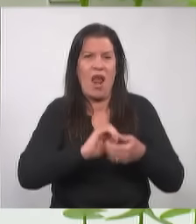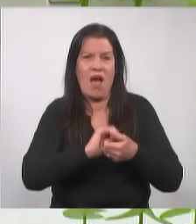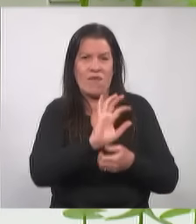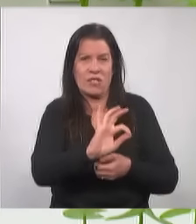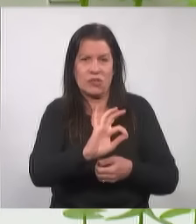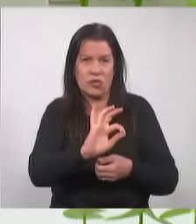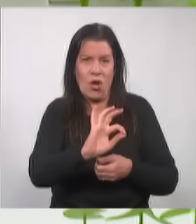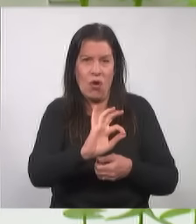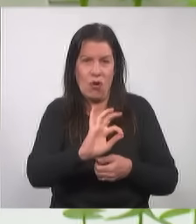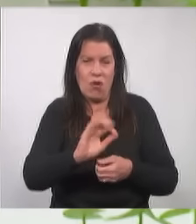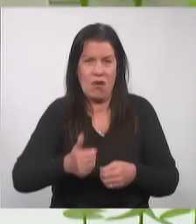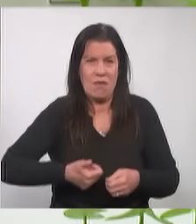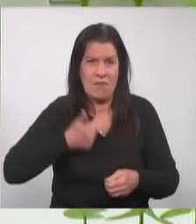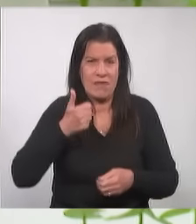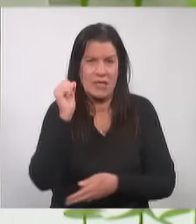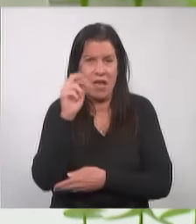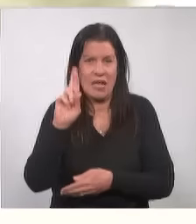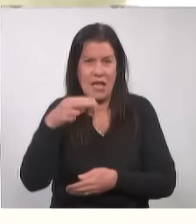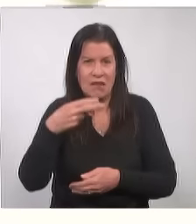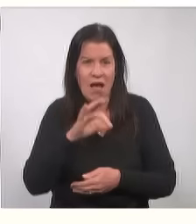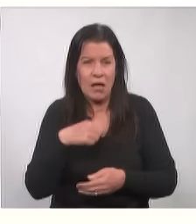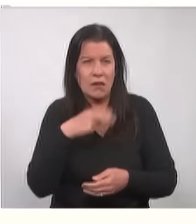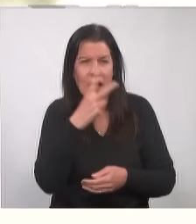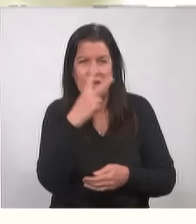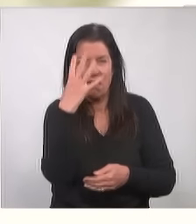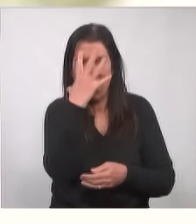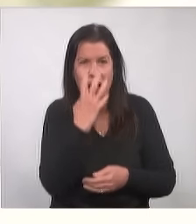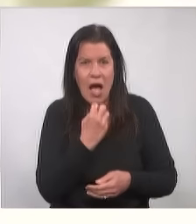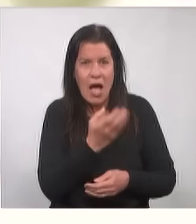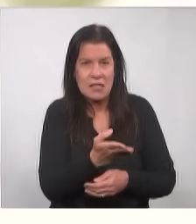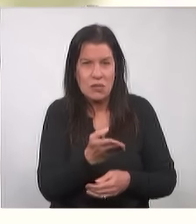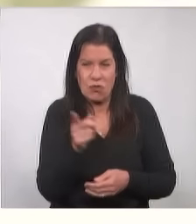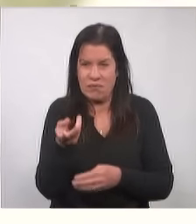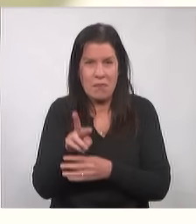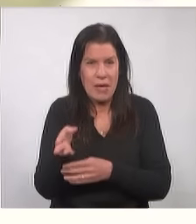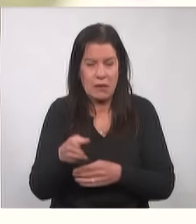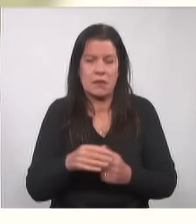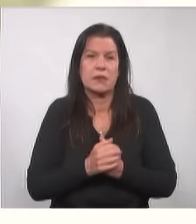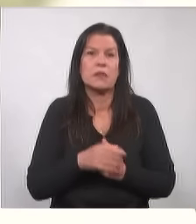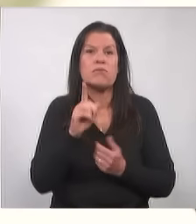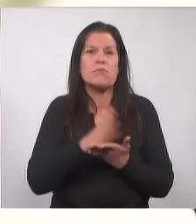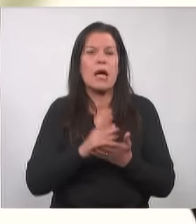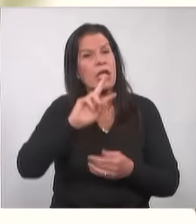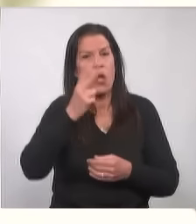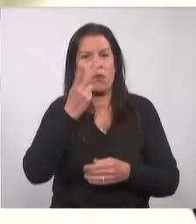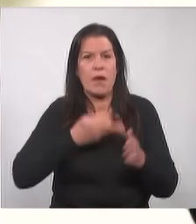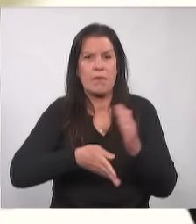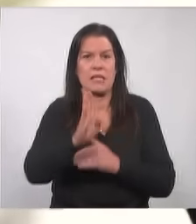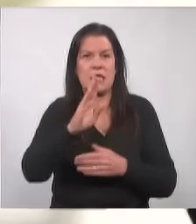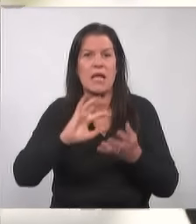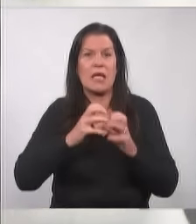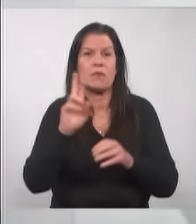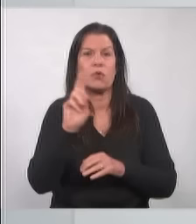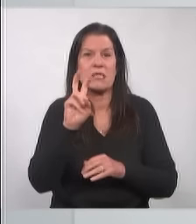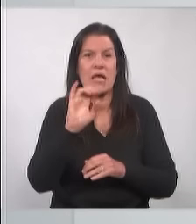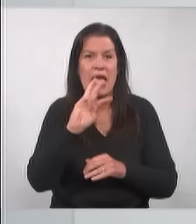מכונס, בעצם הוא איבד את החבר הכי טוב שלו. עכשיו הוא מחליט לצאת שוב, הפעם לקיבוץ רעים, והוא מקבל עוד